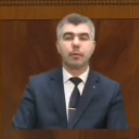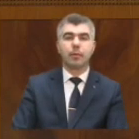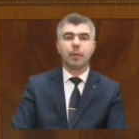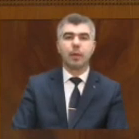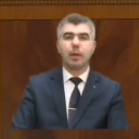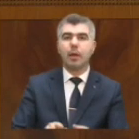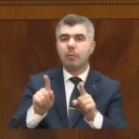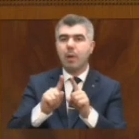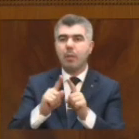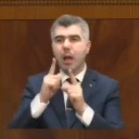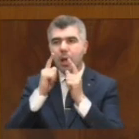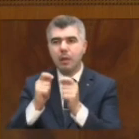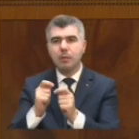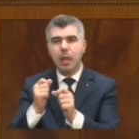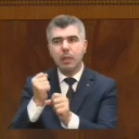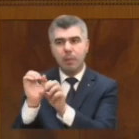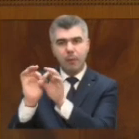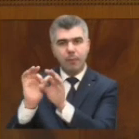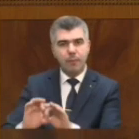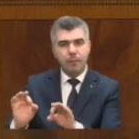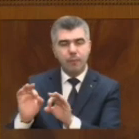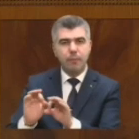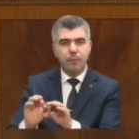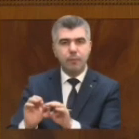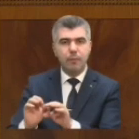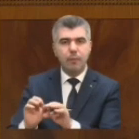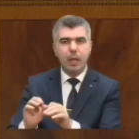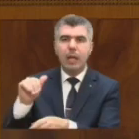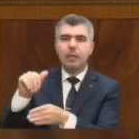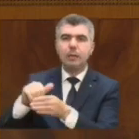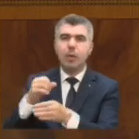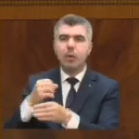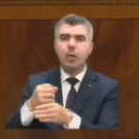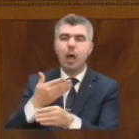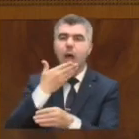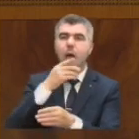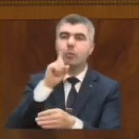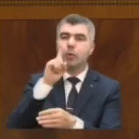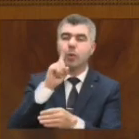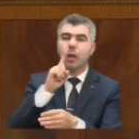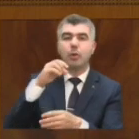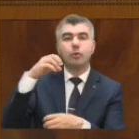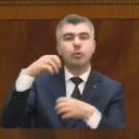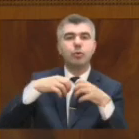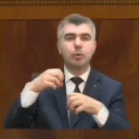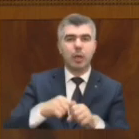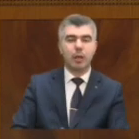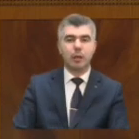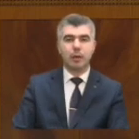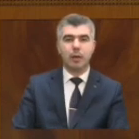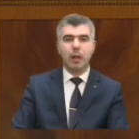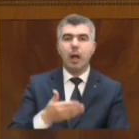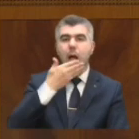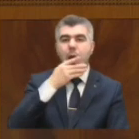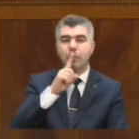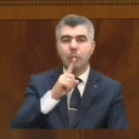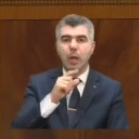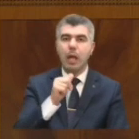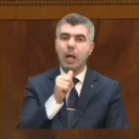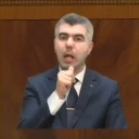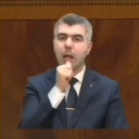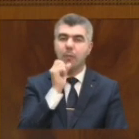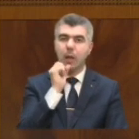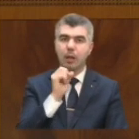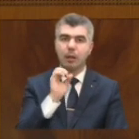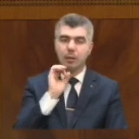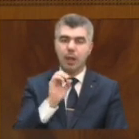السلبيه فقط، كاين ايجابيات والحمد لله، والحمد لله على هاد الشتاء، والحمد لله كذلك على هاد المياه وهاد البركه